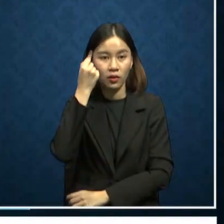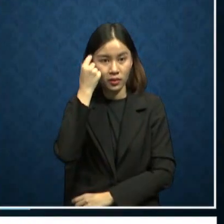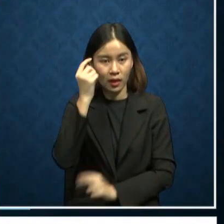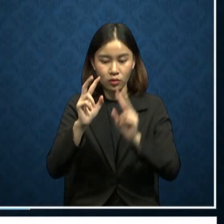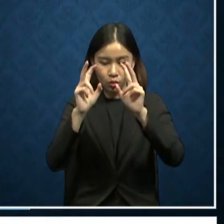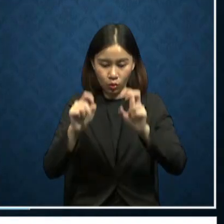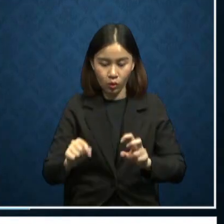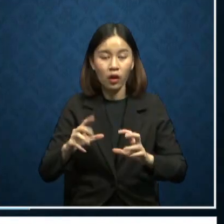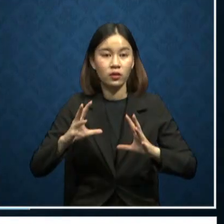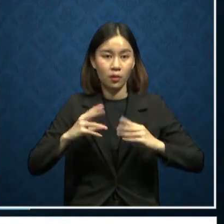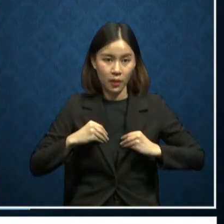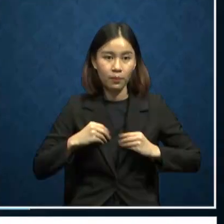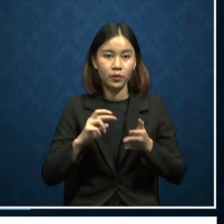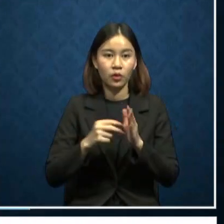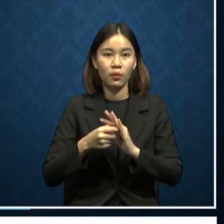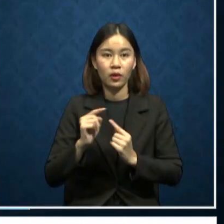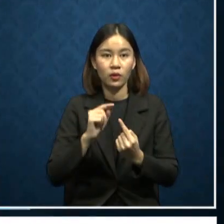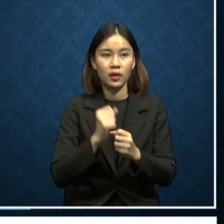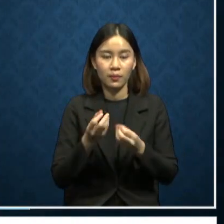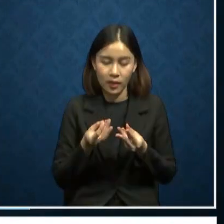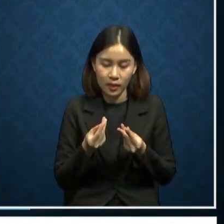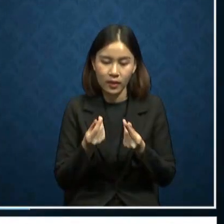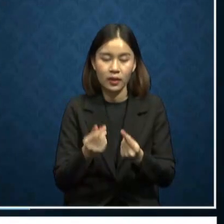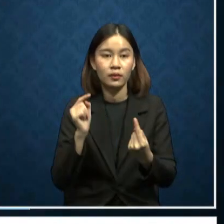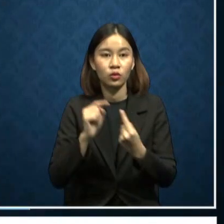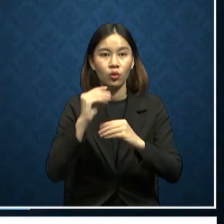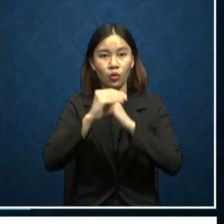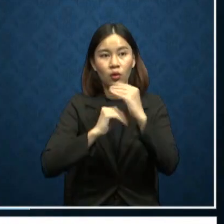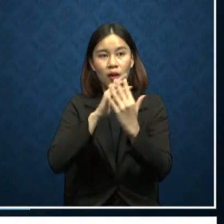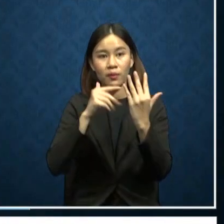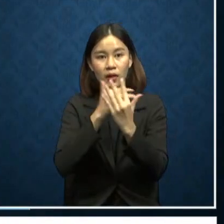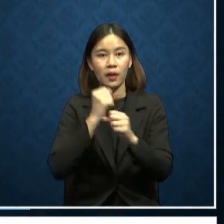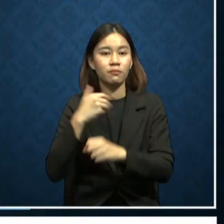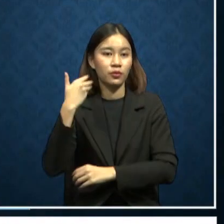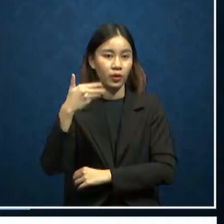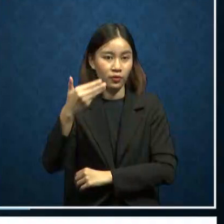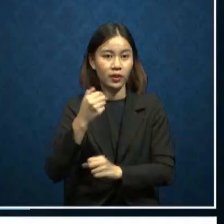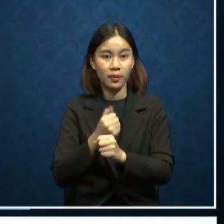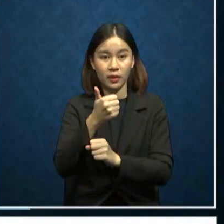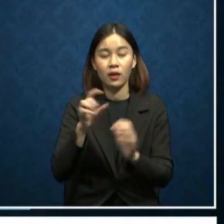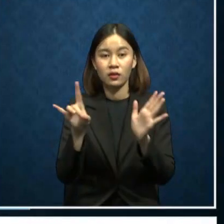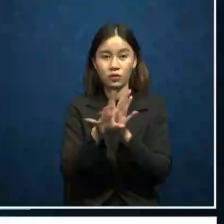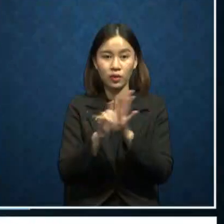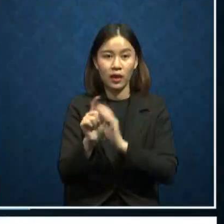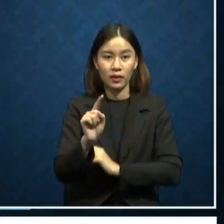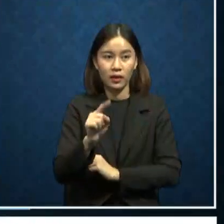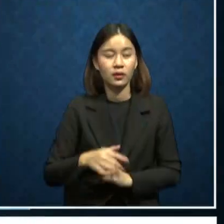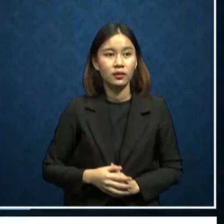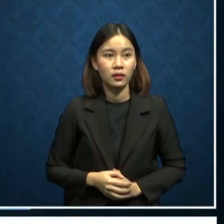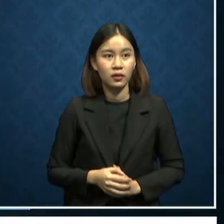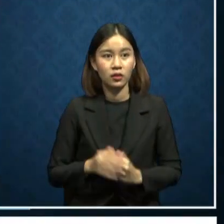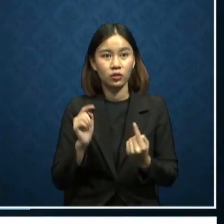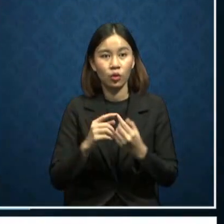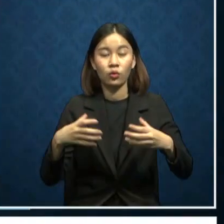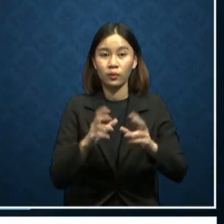และรับประเด็นไปก็จะสามารถทำรายละเอียดในเรื่องของแผนงานโครงการได้ต่อไปครับสุดท้ายนะครับก็เรียนว่าในส่วนของ